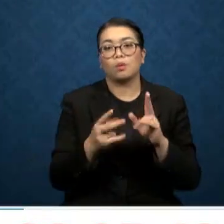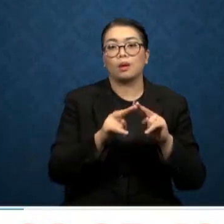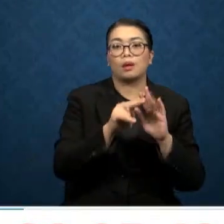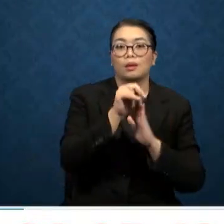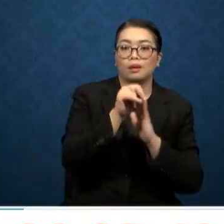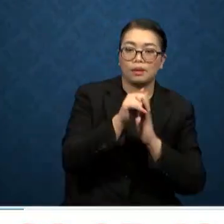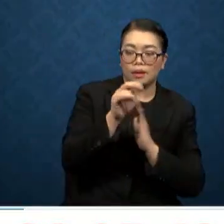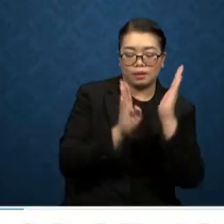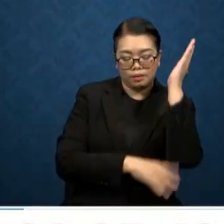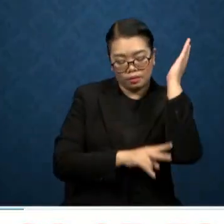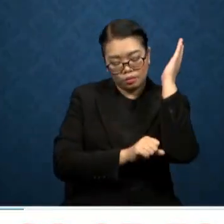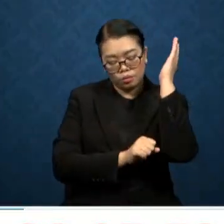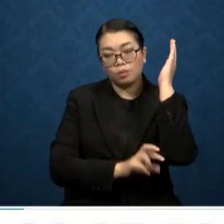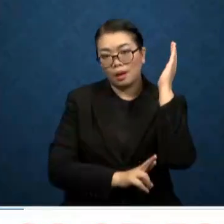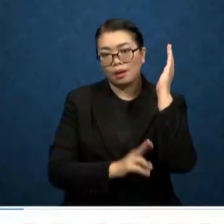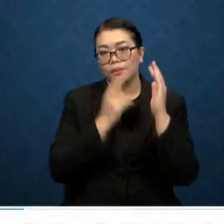จังหวัด